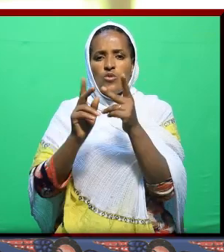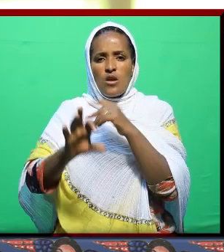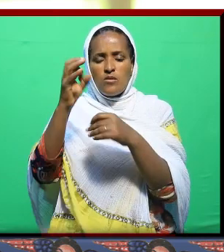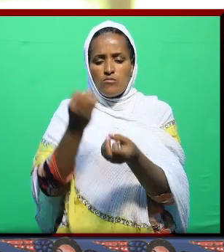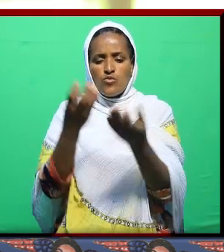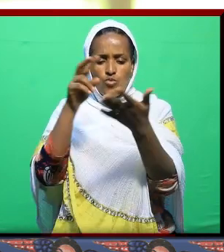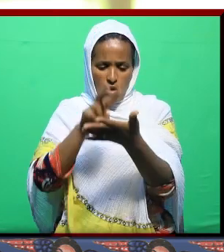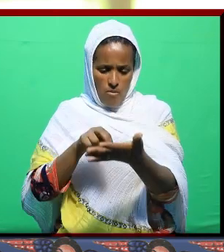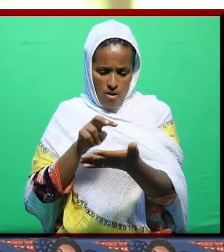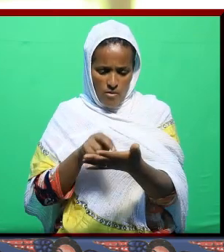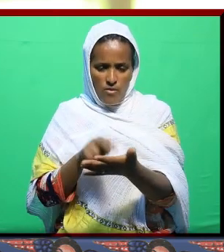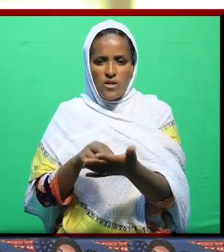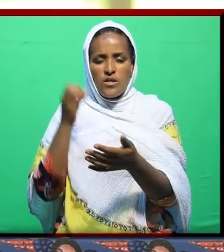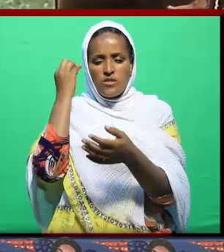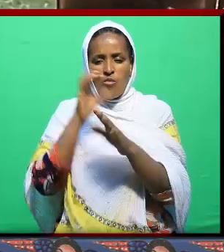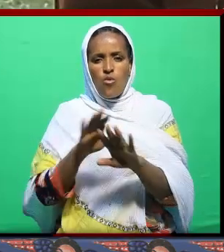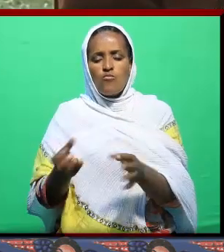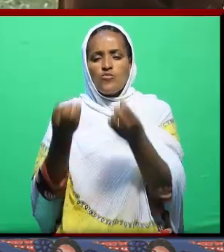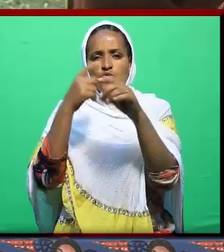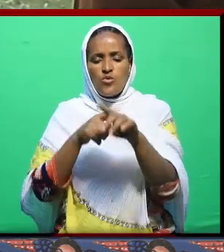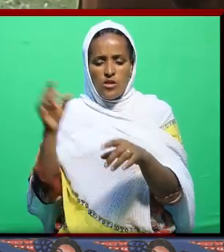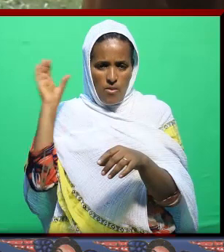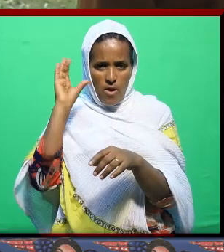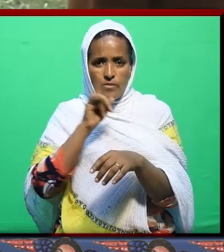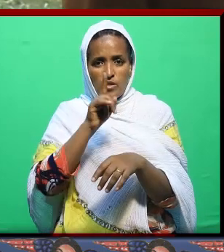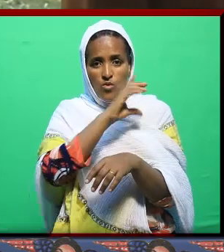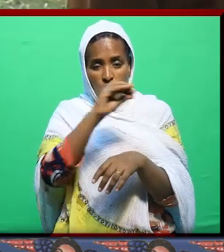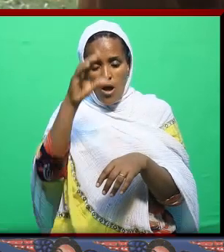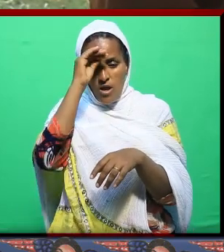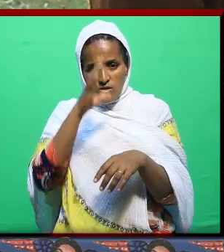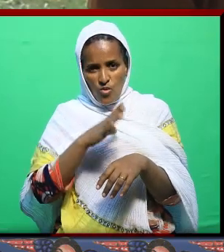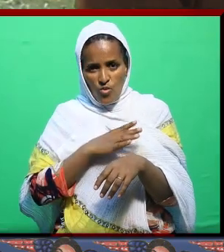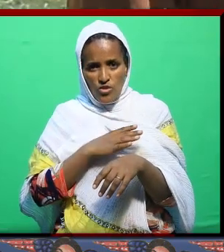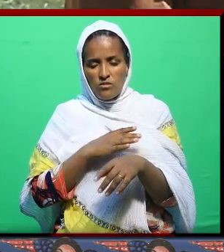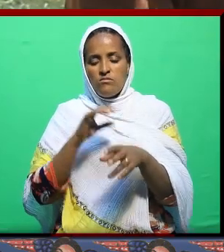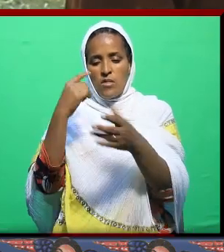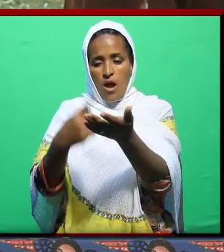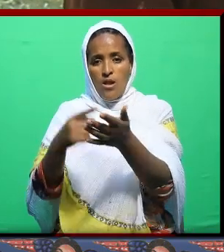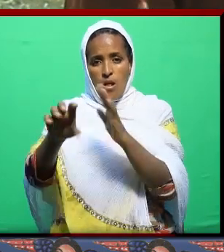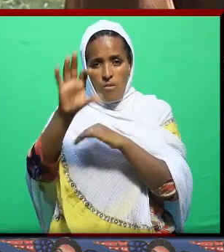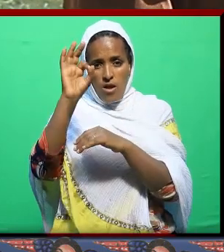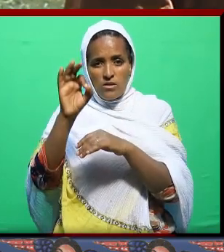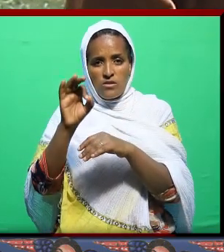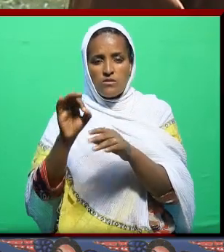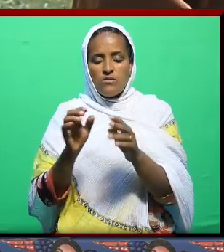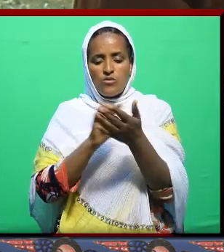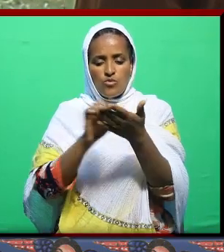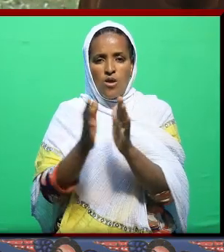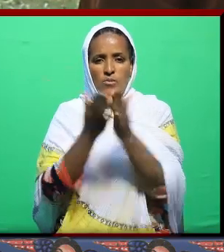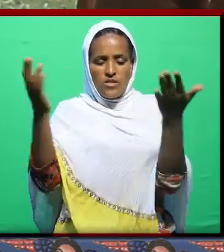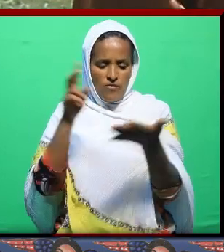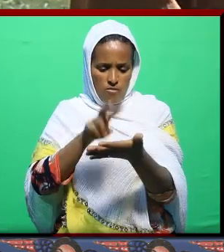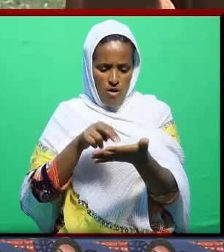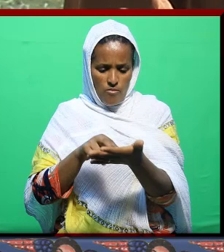ከየት ይገኛል? ብዙ ከማንበብ ነው። ጽማዌ ከየት ይገኛል? ብዙ ከማድመጥ ነውና ሰዎች ጽማዌን ለማግኘት ቅዱሳት መጻሕፍትን